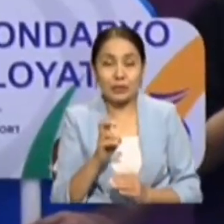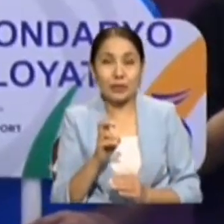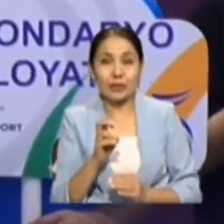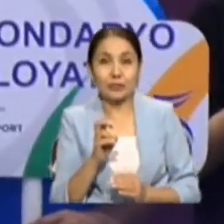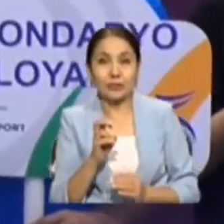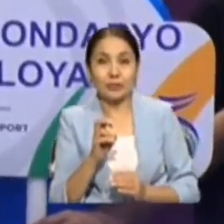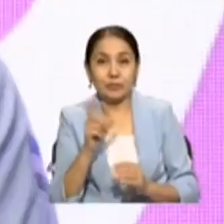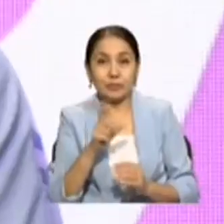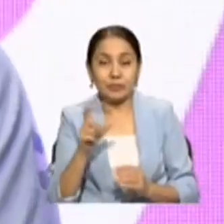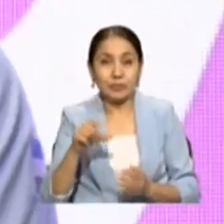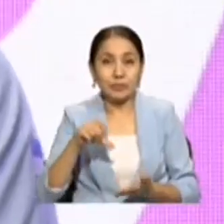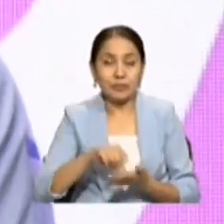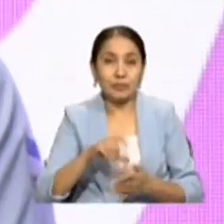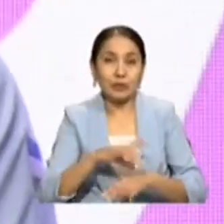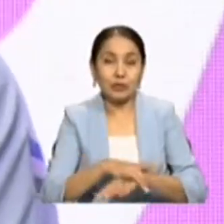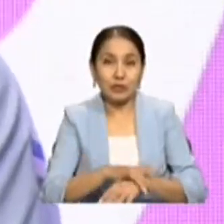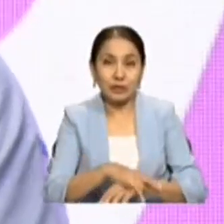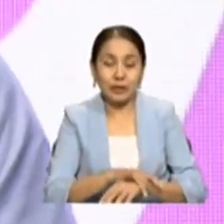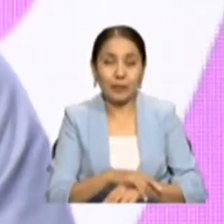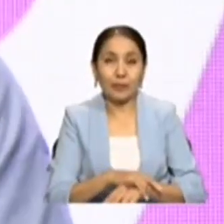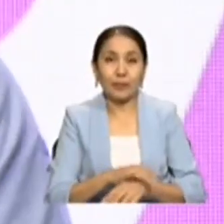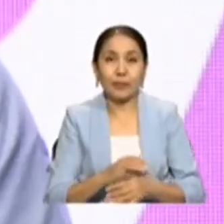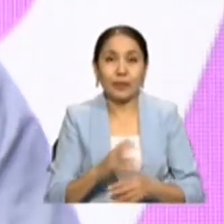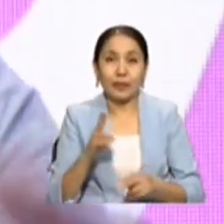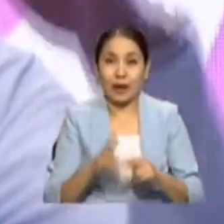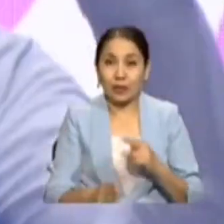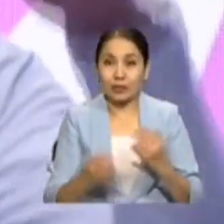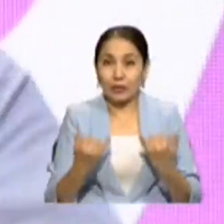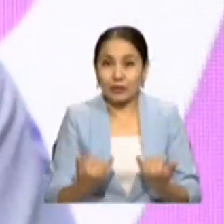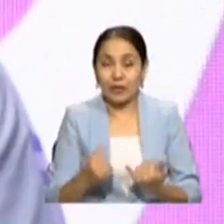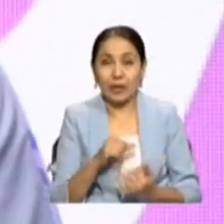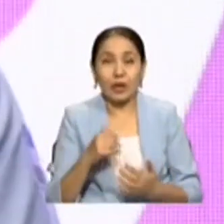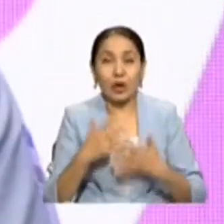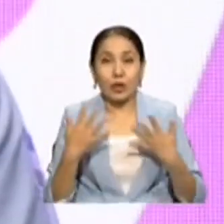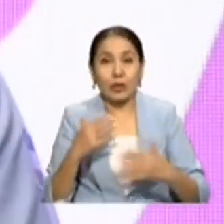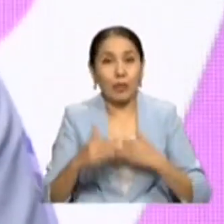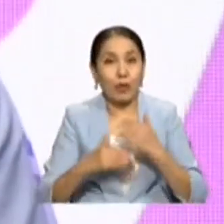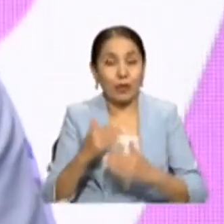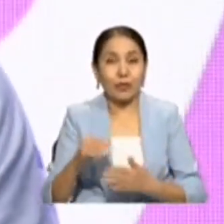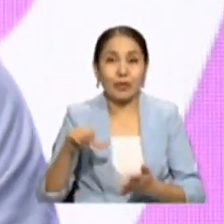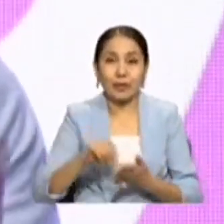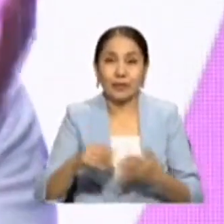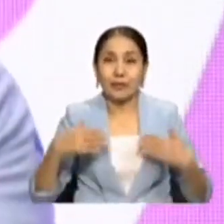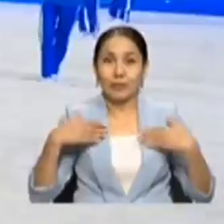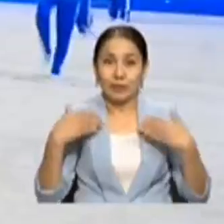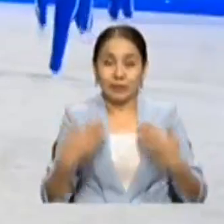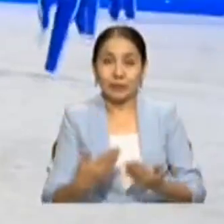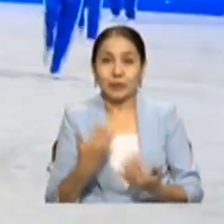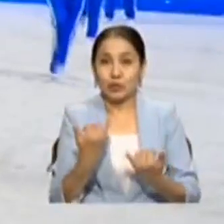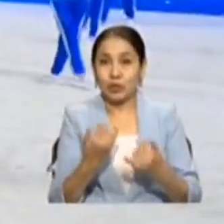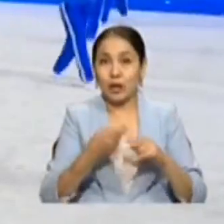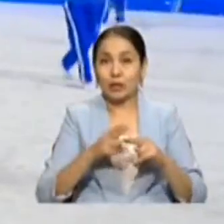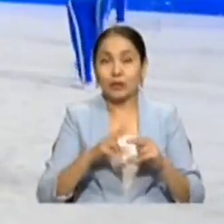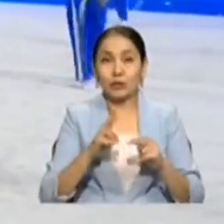11247-tasi hududlardan kelib Toshkentga mana yakunni yasab eng katta pog'onaga chiqib sizlardan chin ko'ngildan tabriklaymiz. Shundan